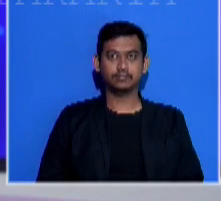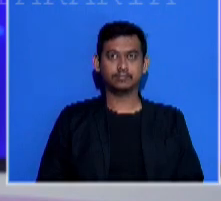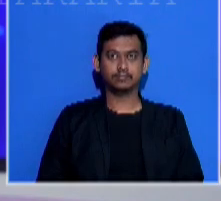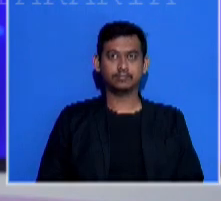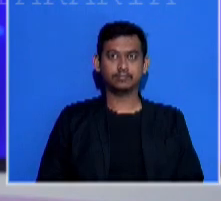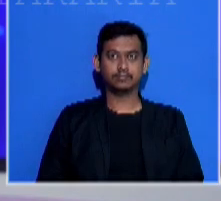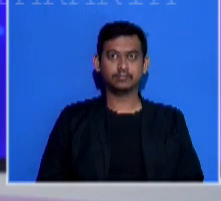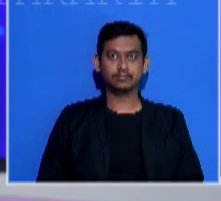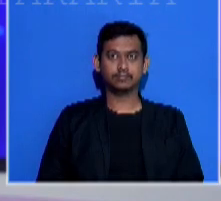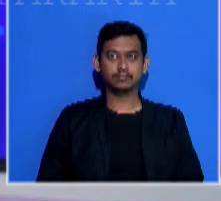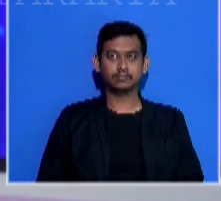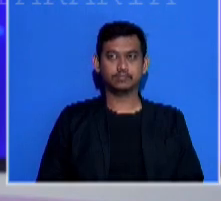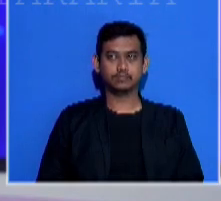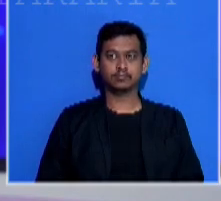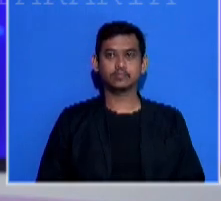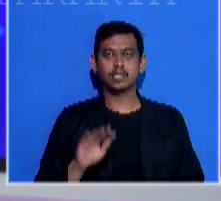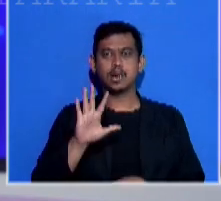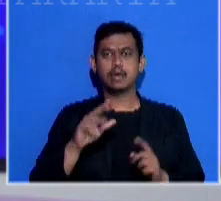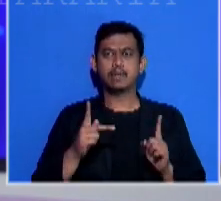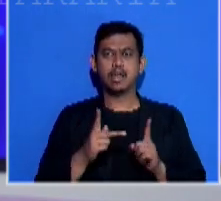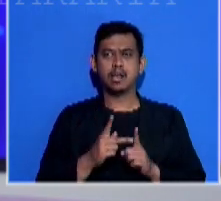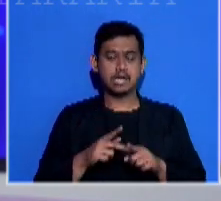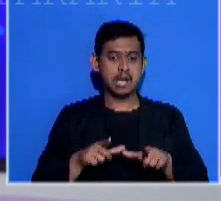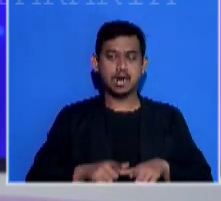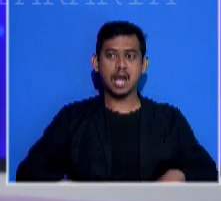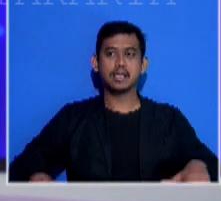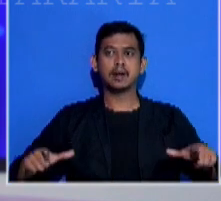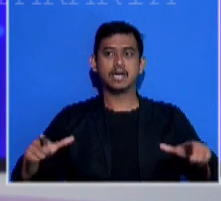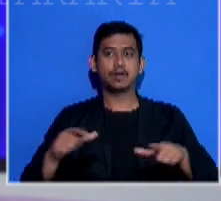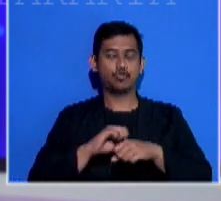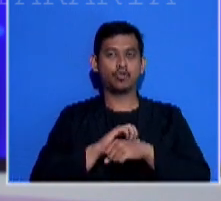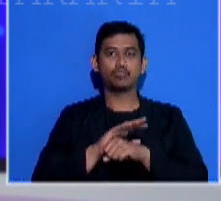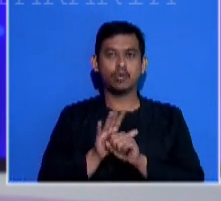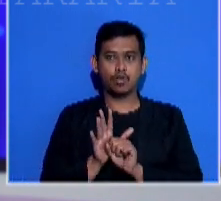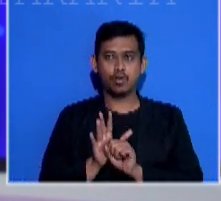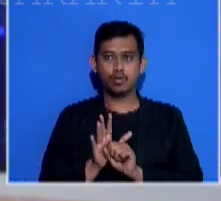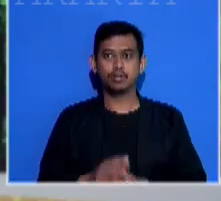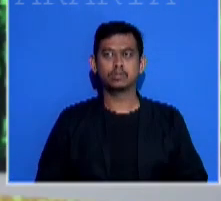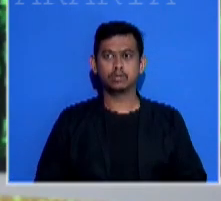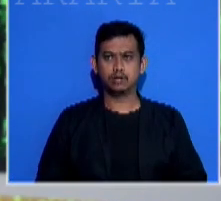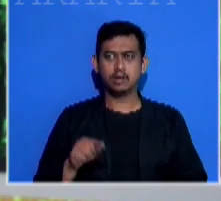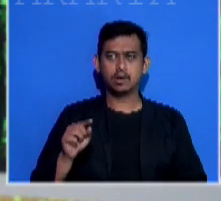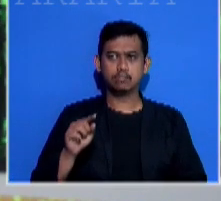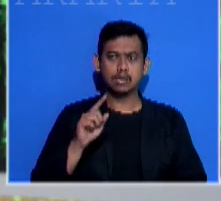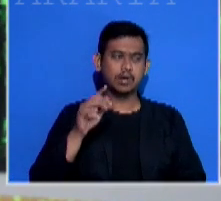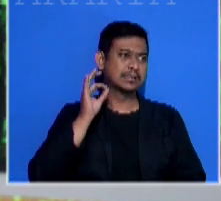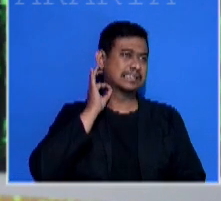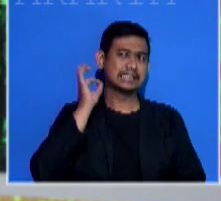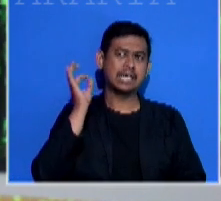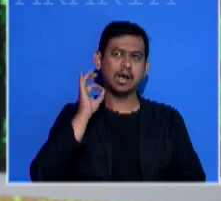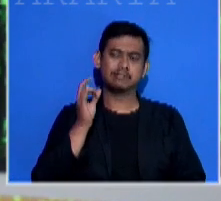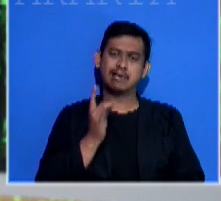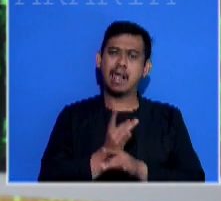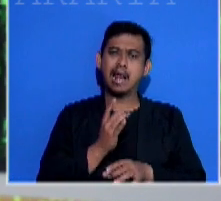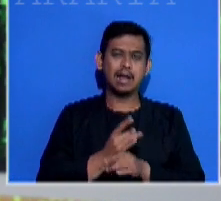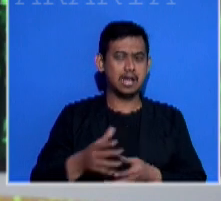Saudara, sedikitnya 5 hektar lahan pertanian padi di Temon, Kulon Progo, Daerah Istimewa Yogyakarta terancam gagal panen akibat terdampak